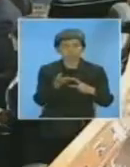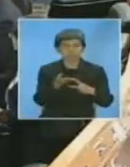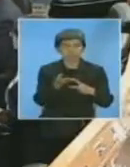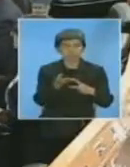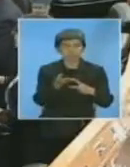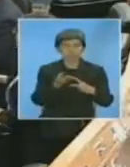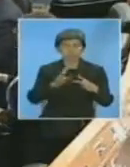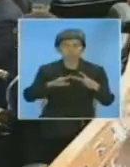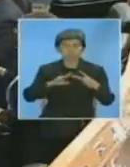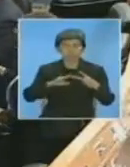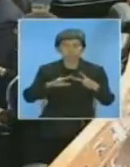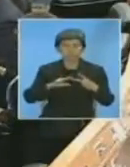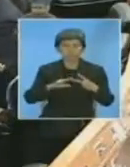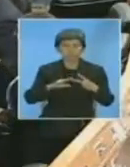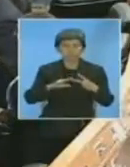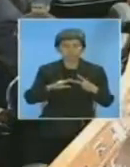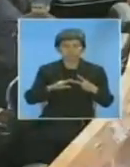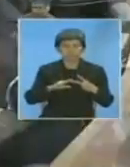สุรชัย